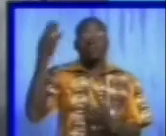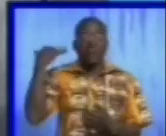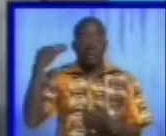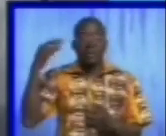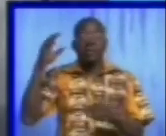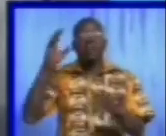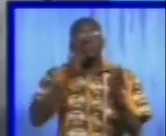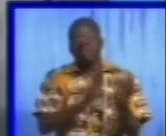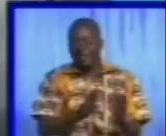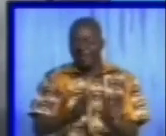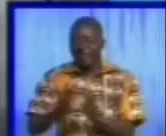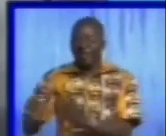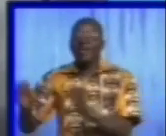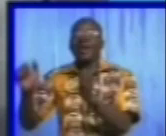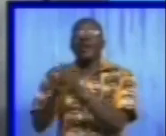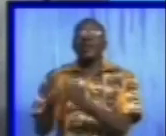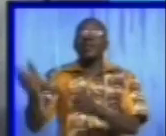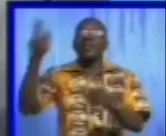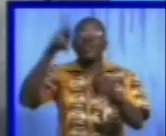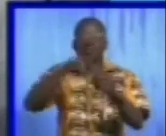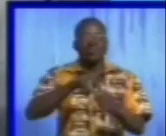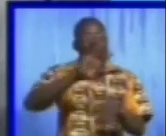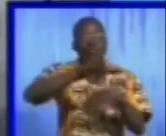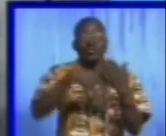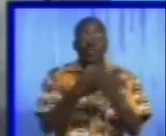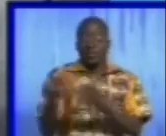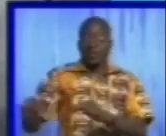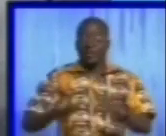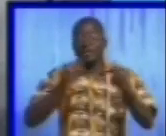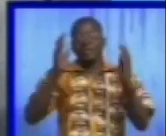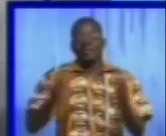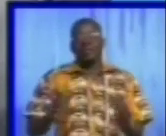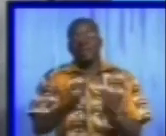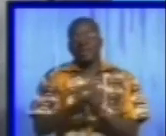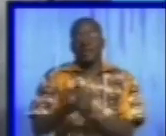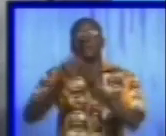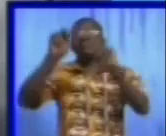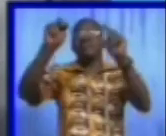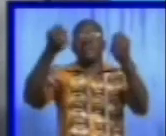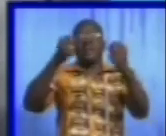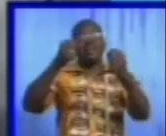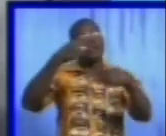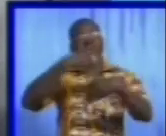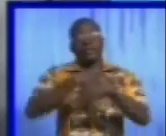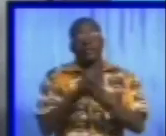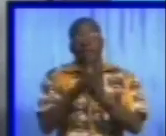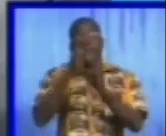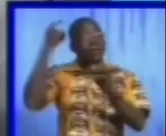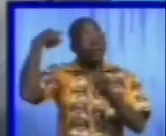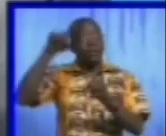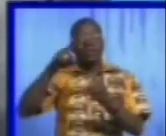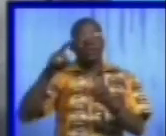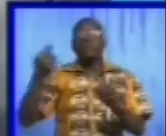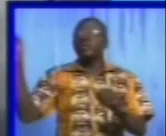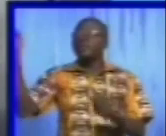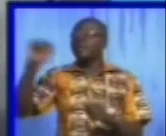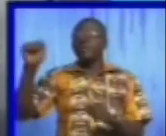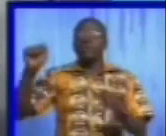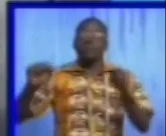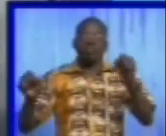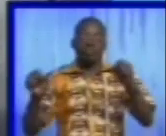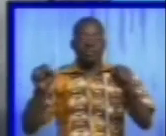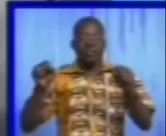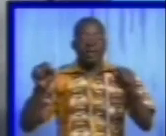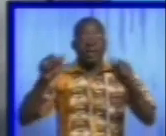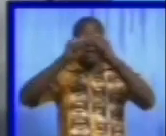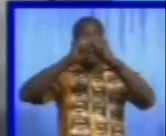préparé, avec la participation de tous les acteurs, l'ensemble des textes fondateurs de ce système d'assurance maladie. Un atelier